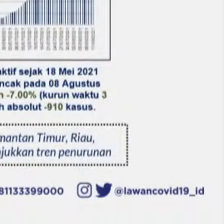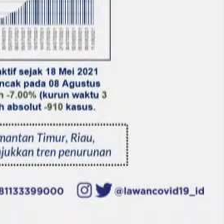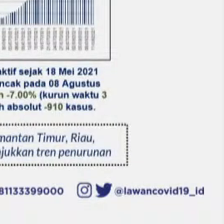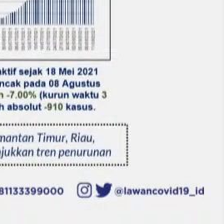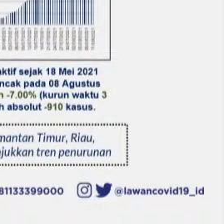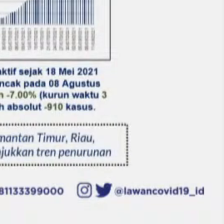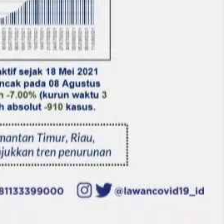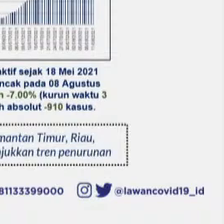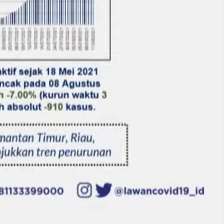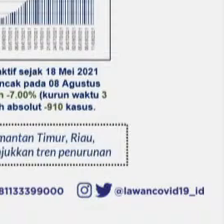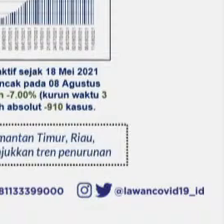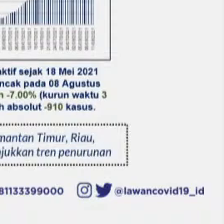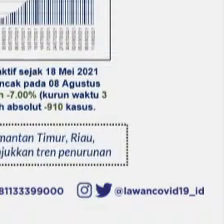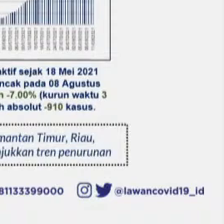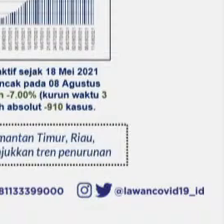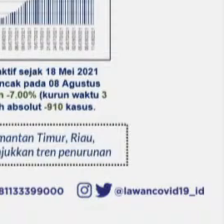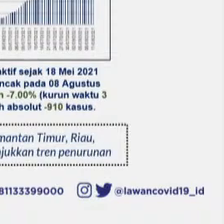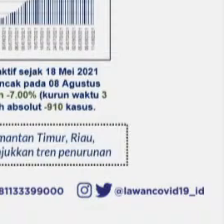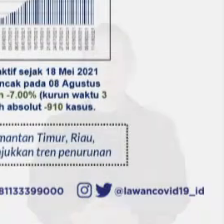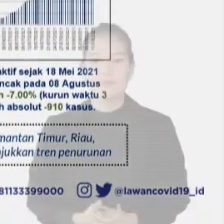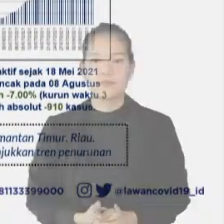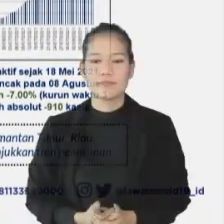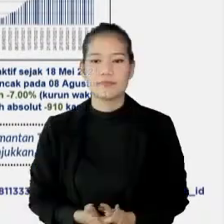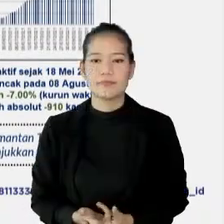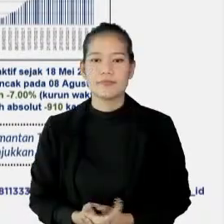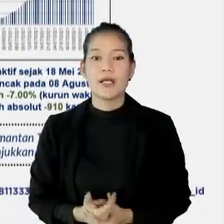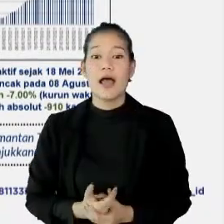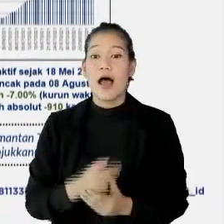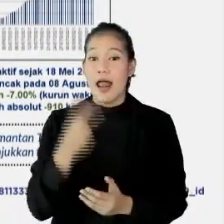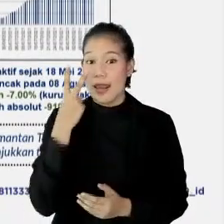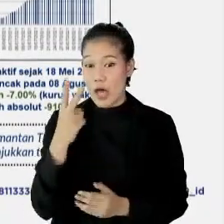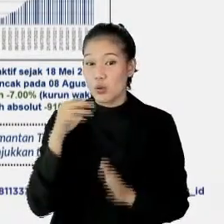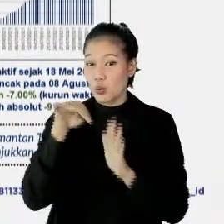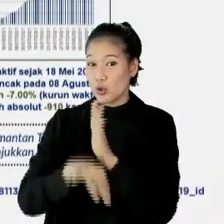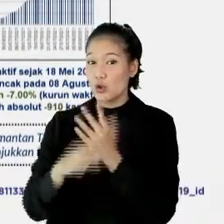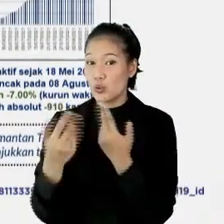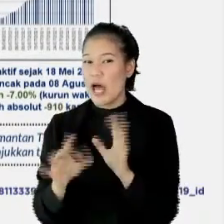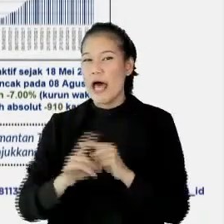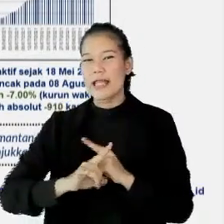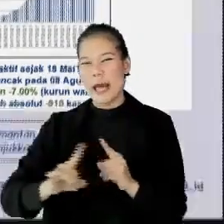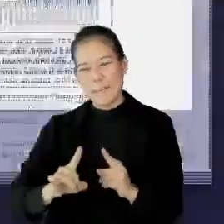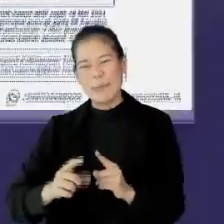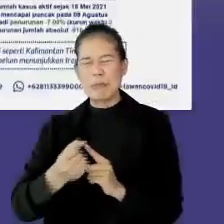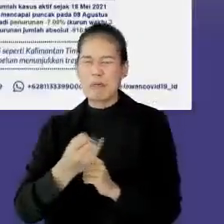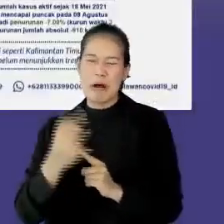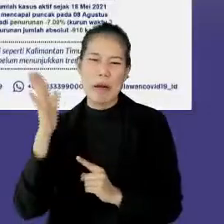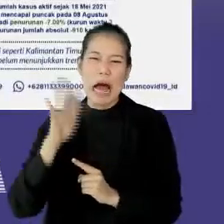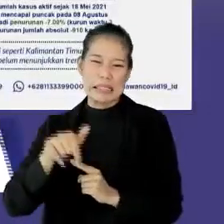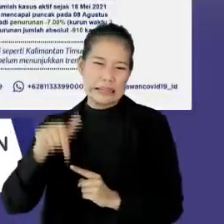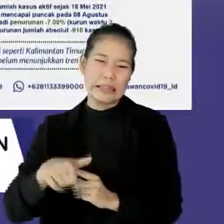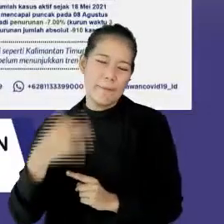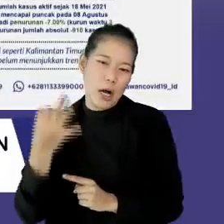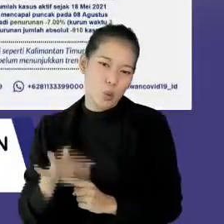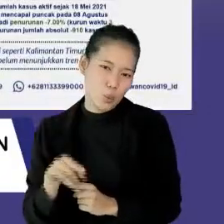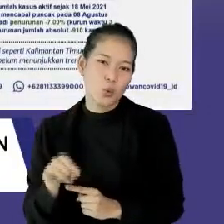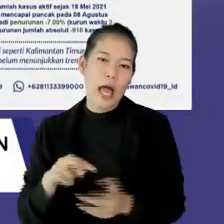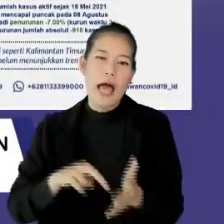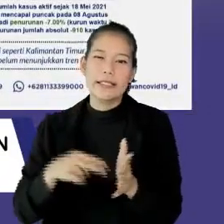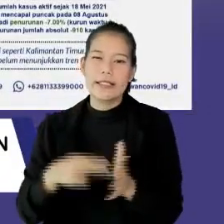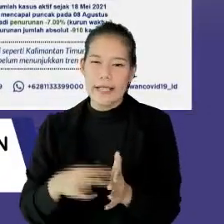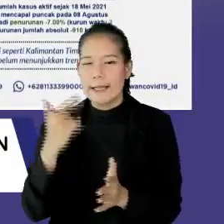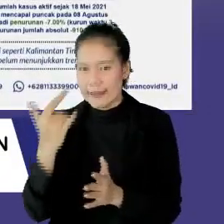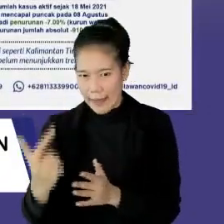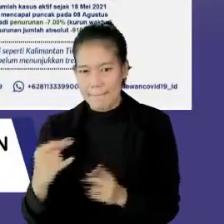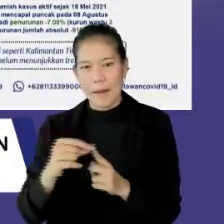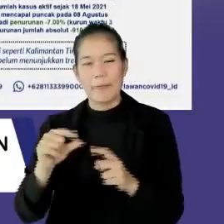terjadi tren penurunan. Nah, jadi bisa kita lihat lah ya, sudah mulai turun, tapi masih baru beberapa hari saja, sehingga masih perlu